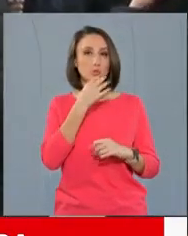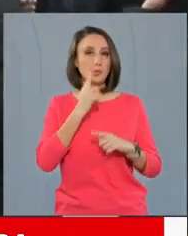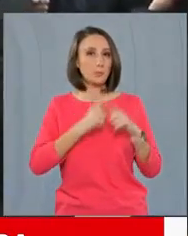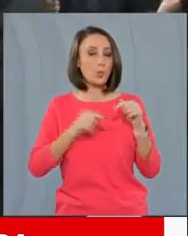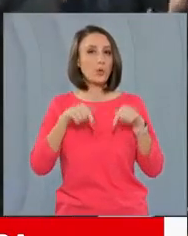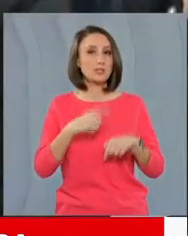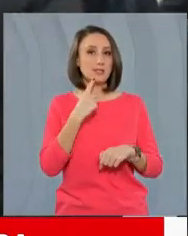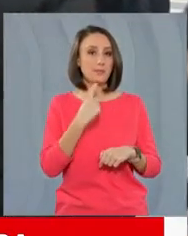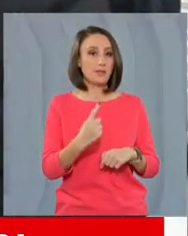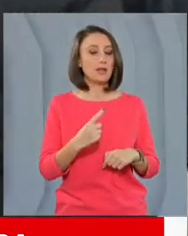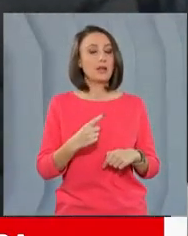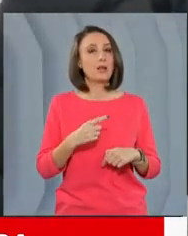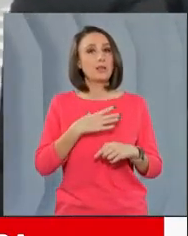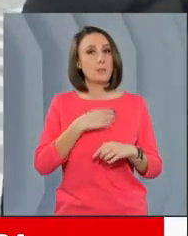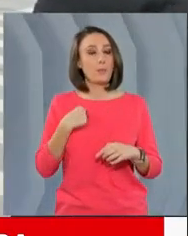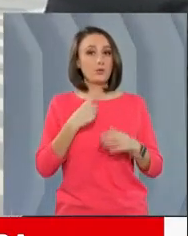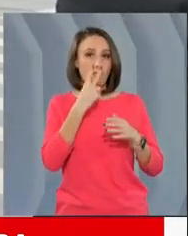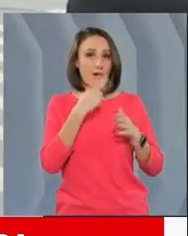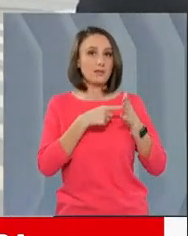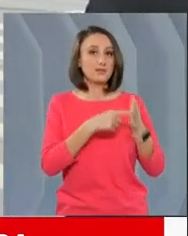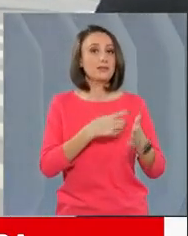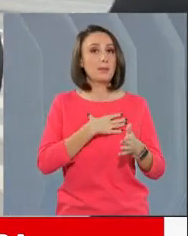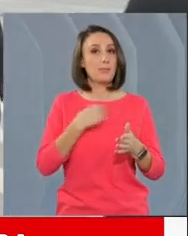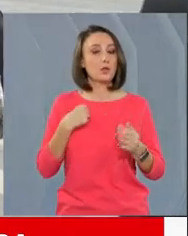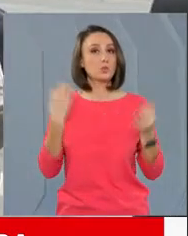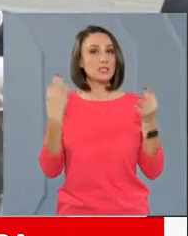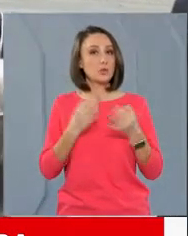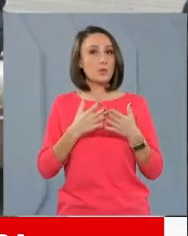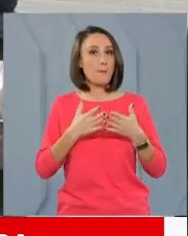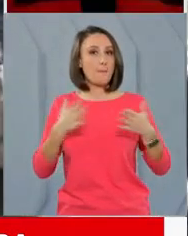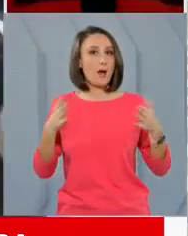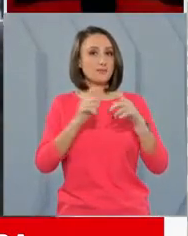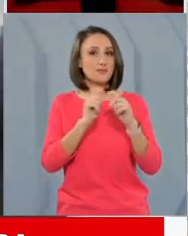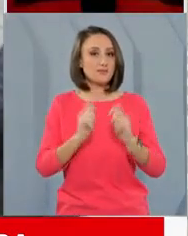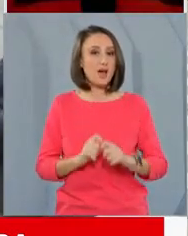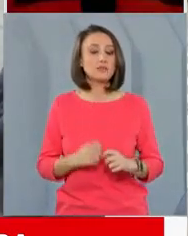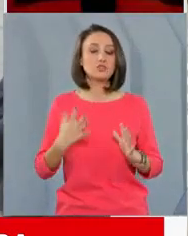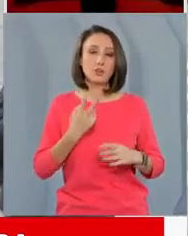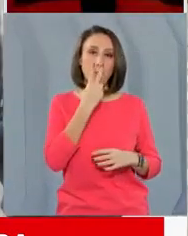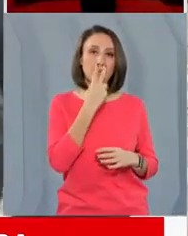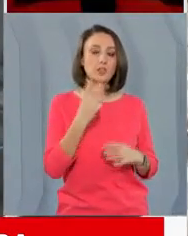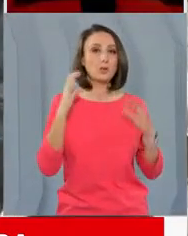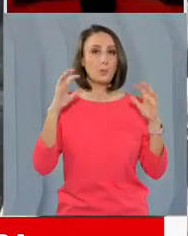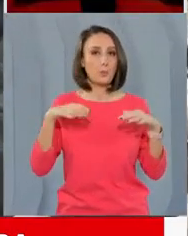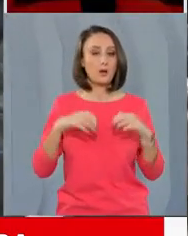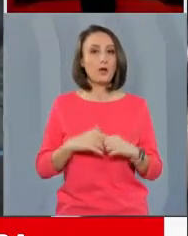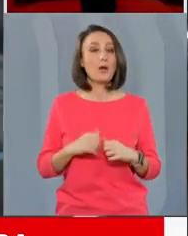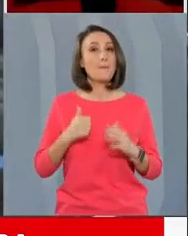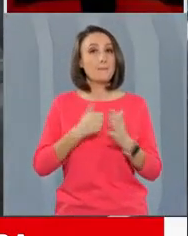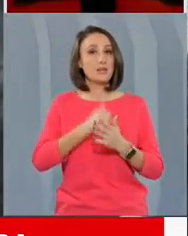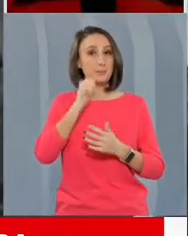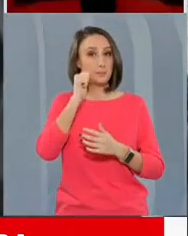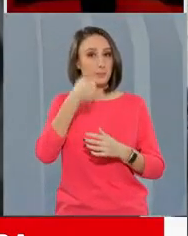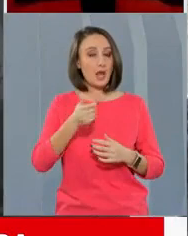mijlocul acestei săptămâni, termometrul va indica temperaturi scăzute în cea mai mare parte a țării. În ceea ce privește precipitațiile, până mâine